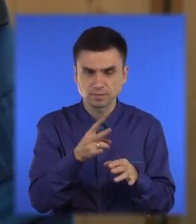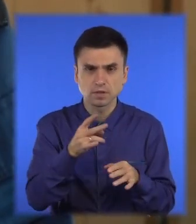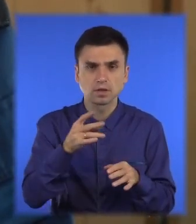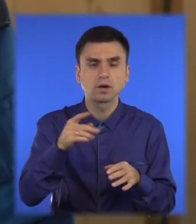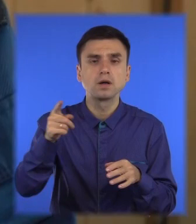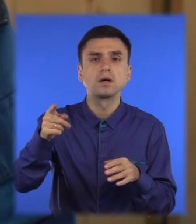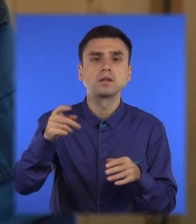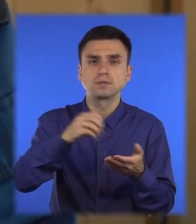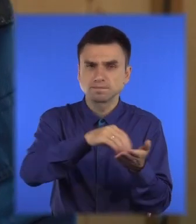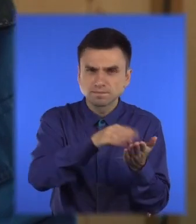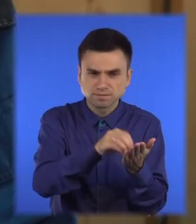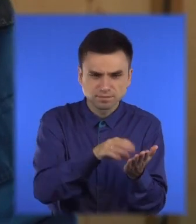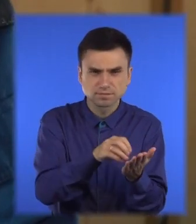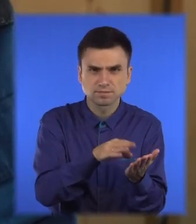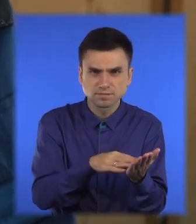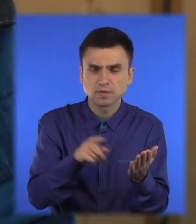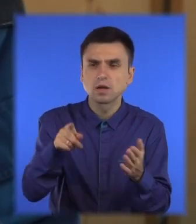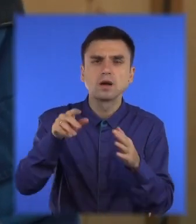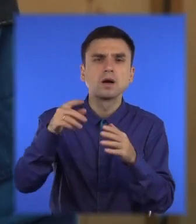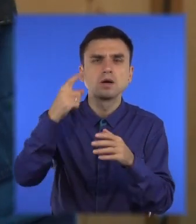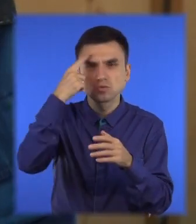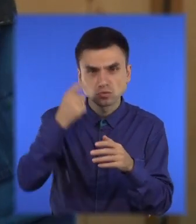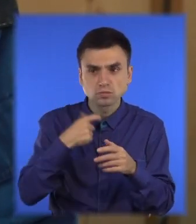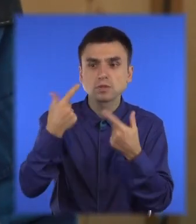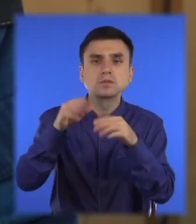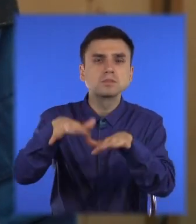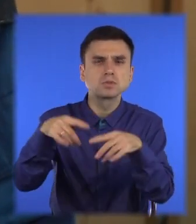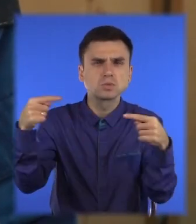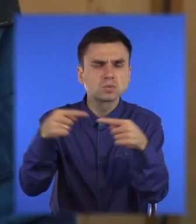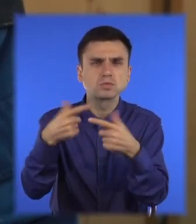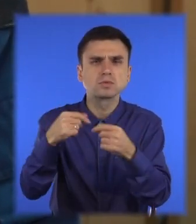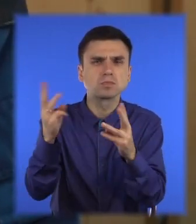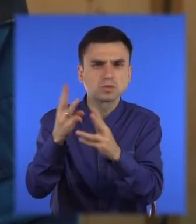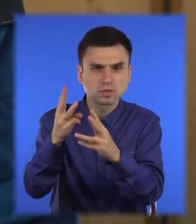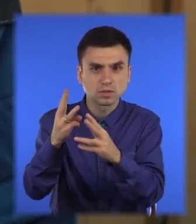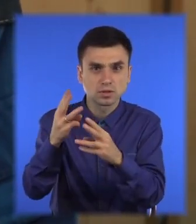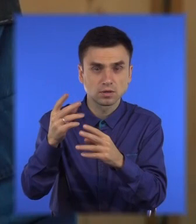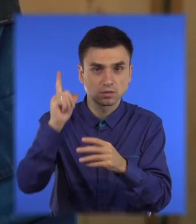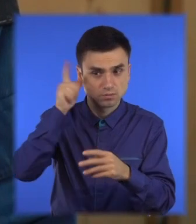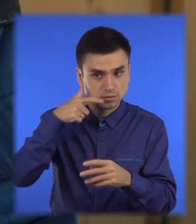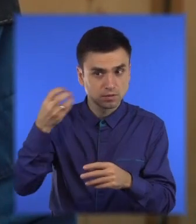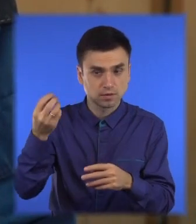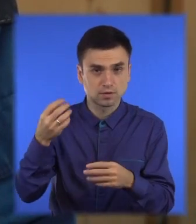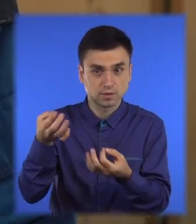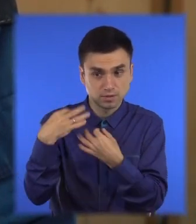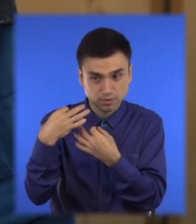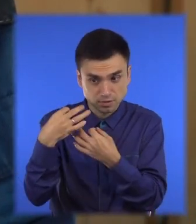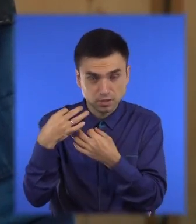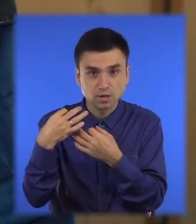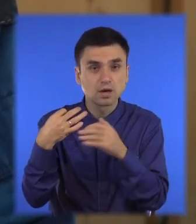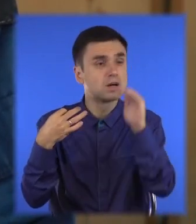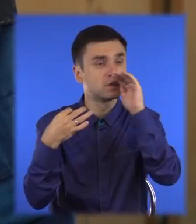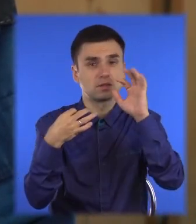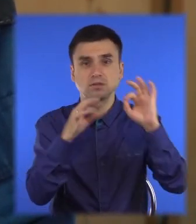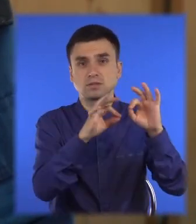место выезда. Практически одновременно с этим ты должен отправить машину. Еще принимая вызов, ты должен уже отправить машину